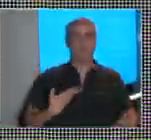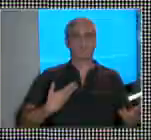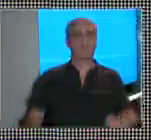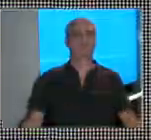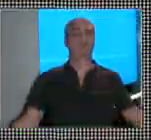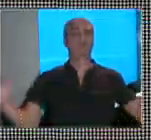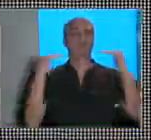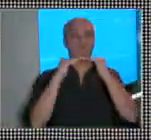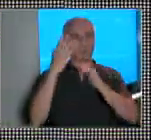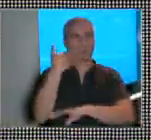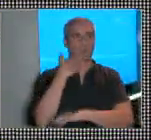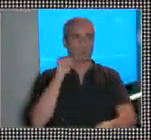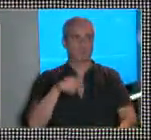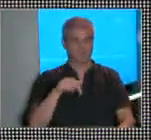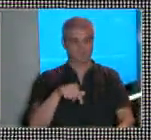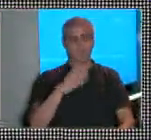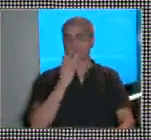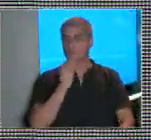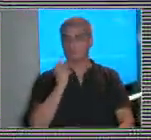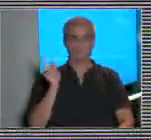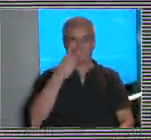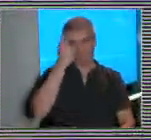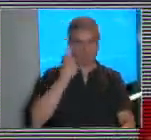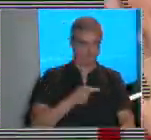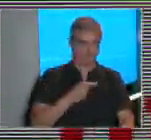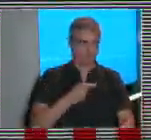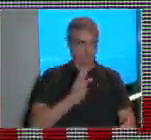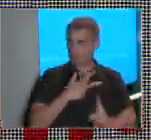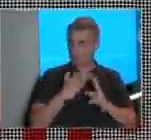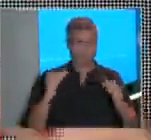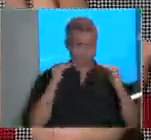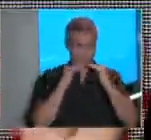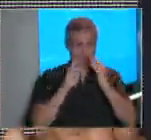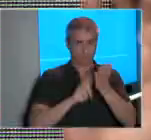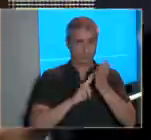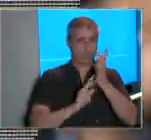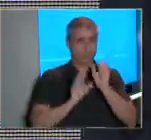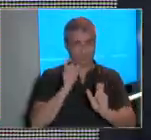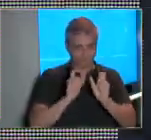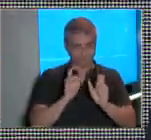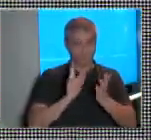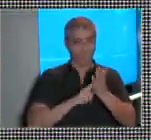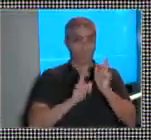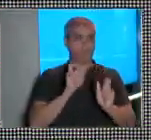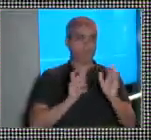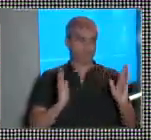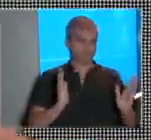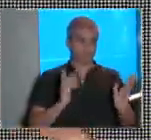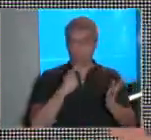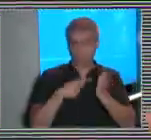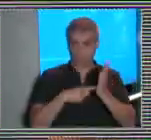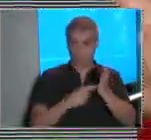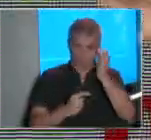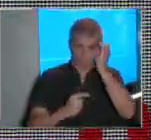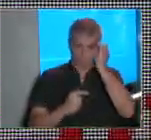זכויות לאומי במדינת ישראל בין יהודים לערבים. ולא רק שוויון בזכויות אדם ובזכויות אזרח.